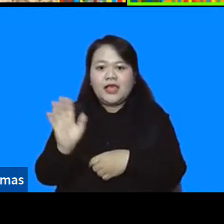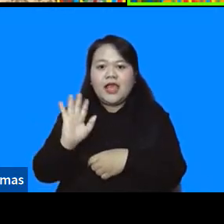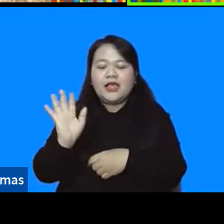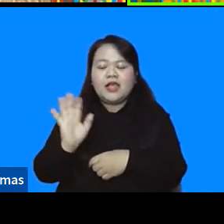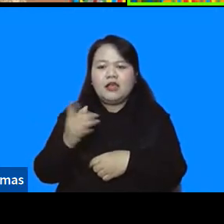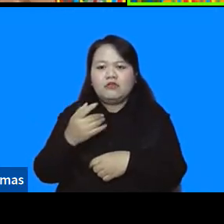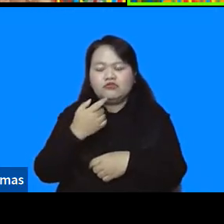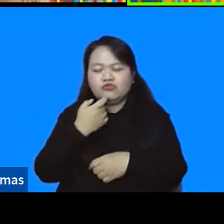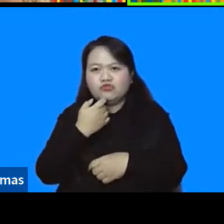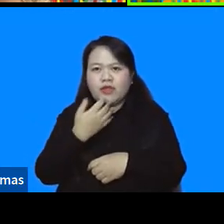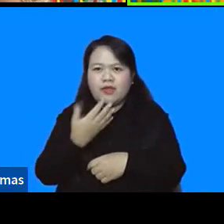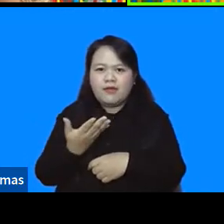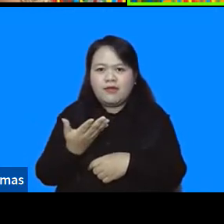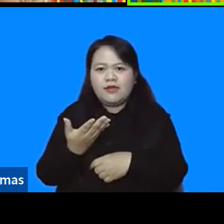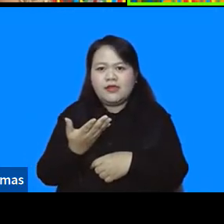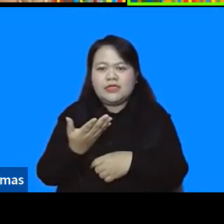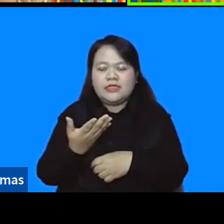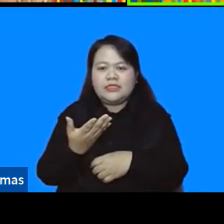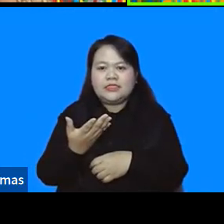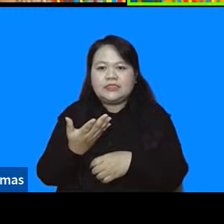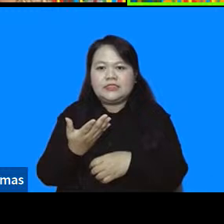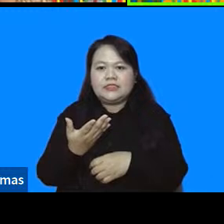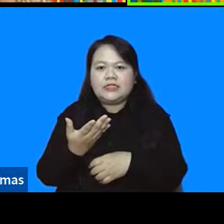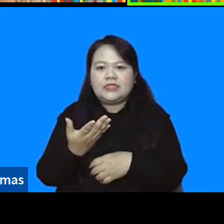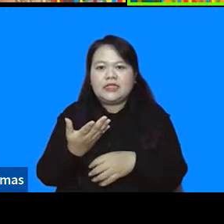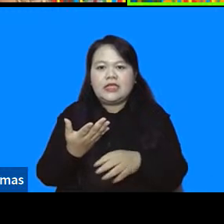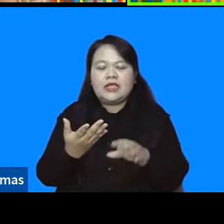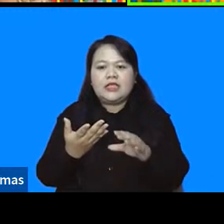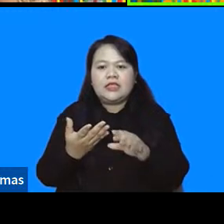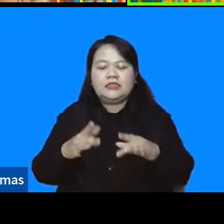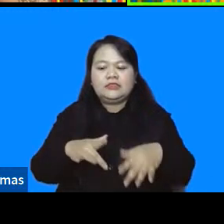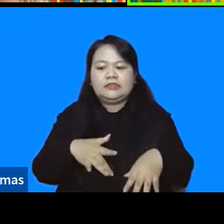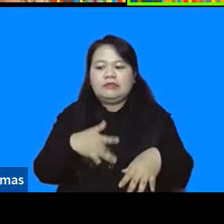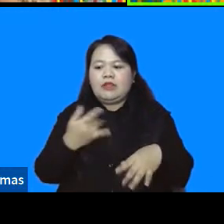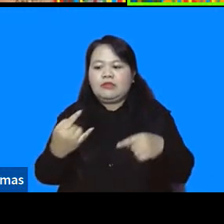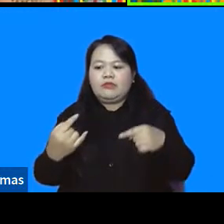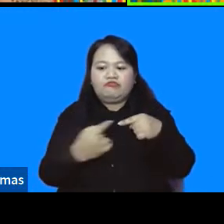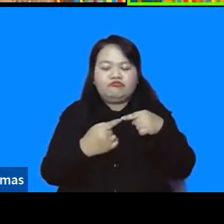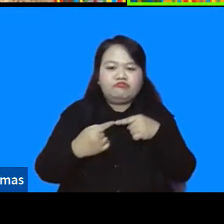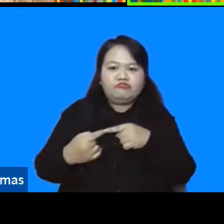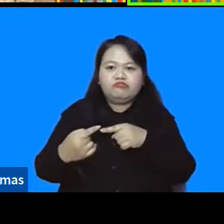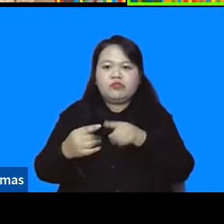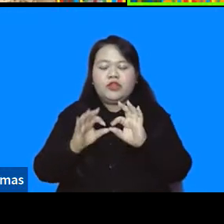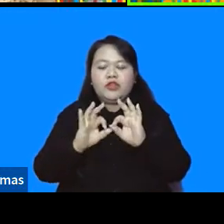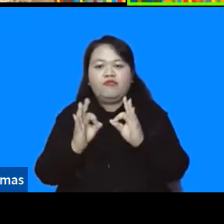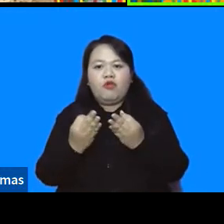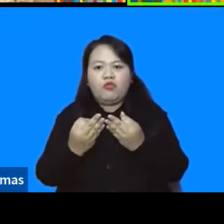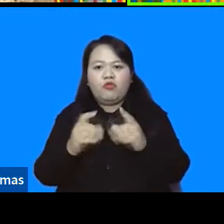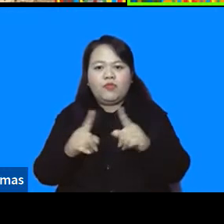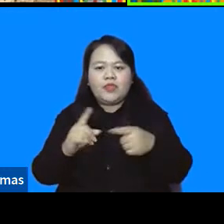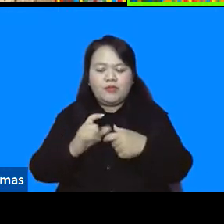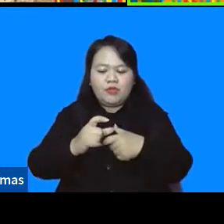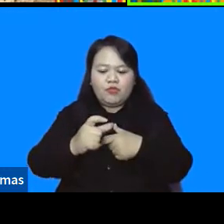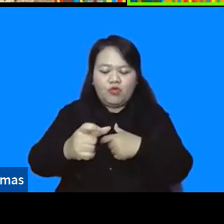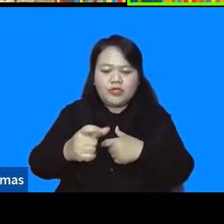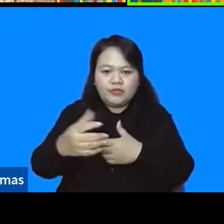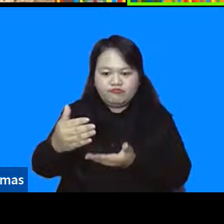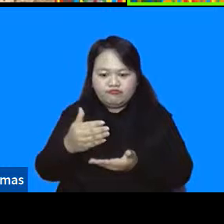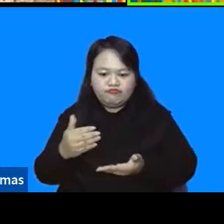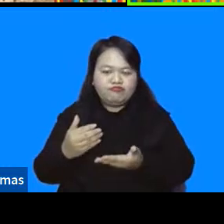hanya apa tadi ya, terjalin chemistry, diskusi di forum itunya, tapi dari proses penampungannya